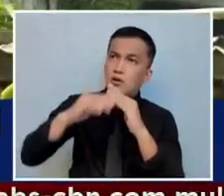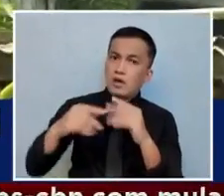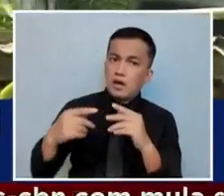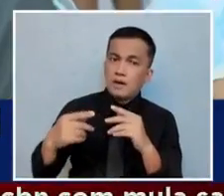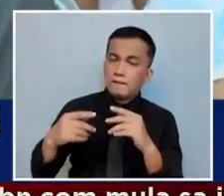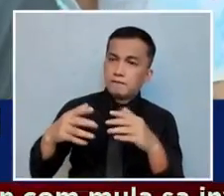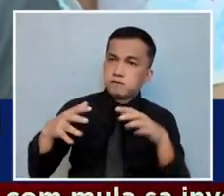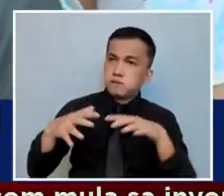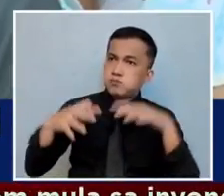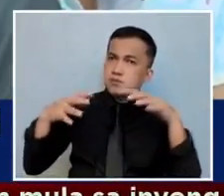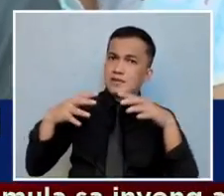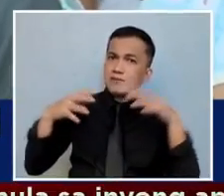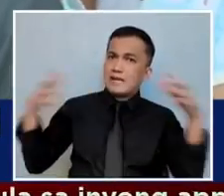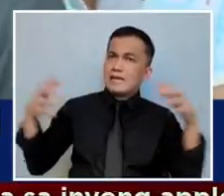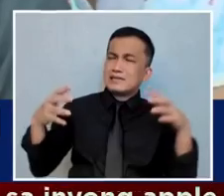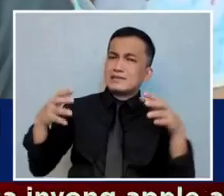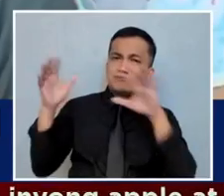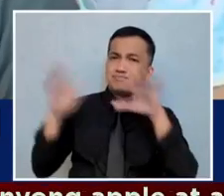na